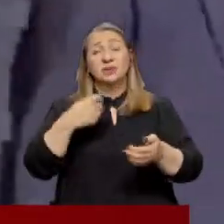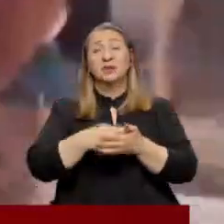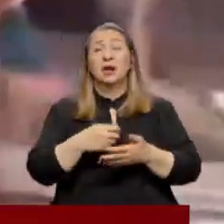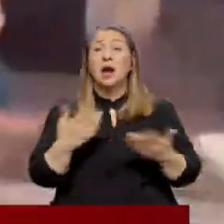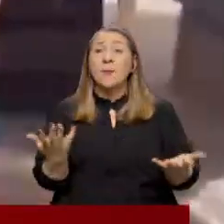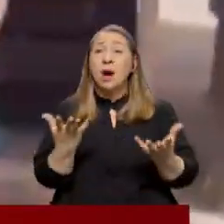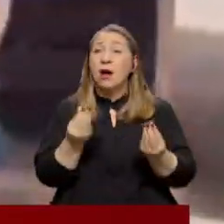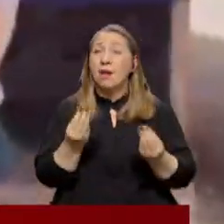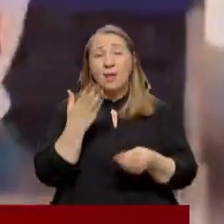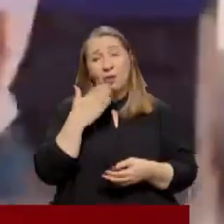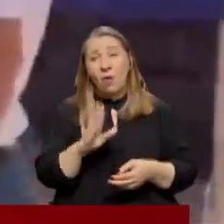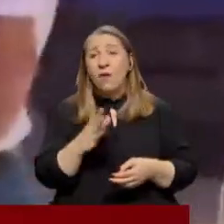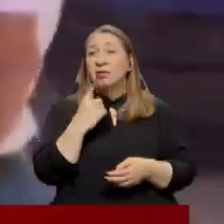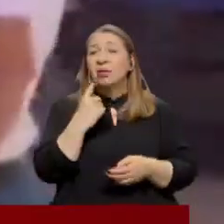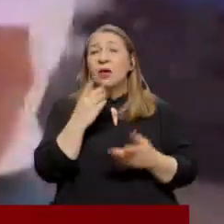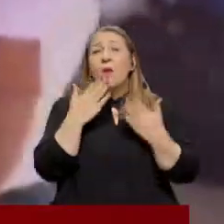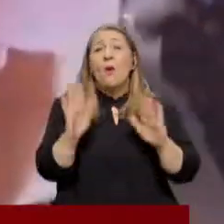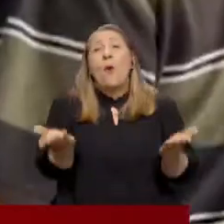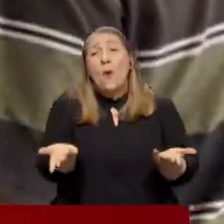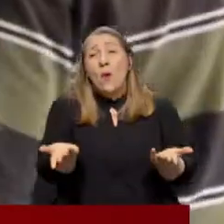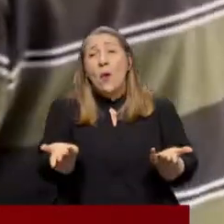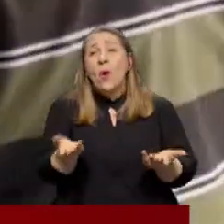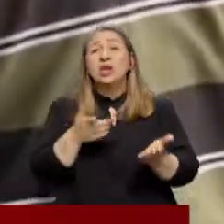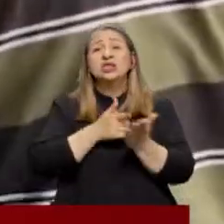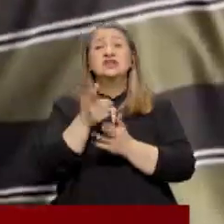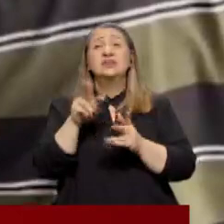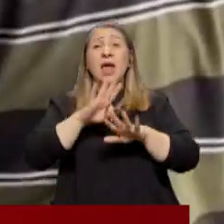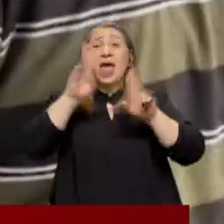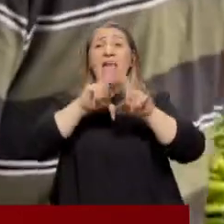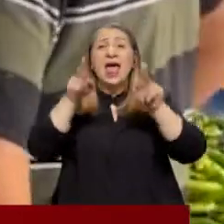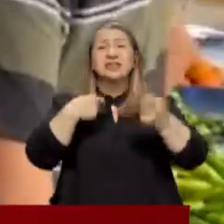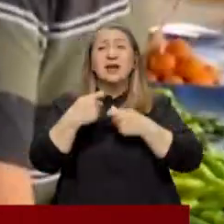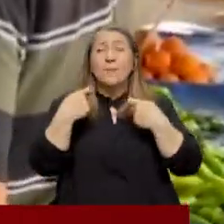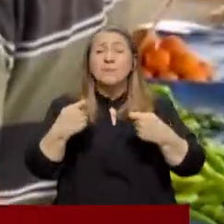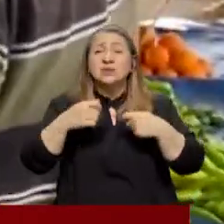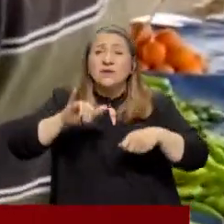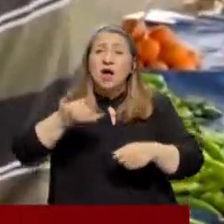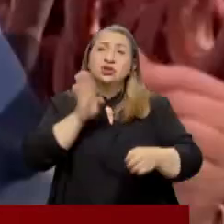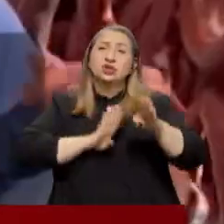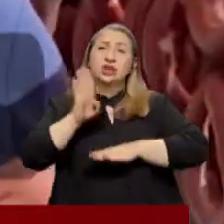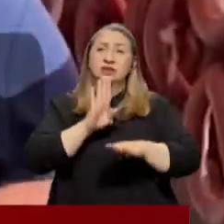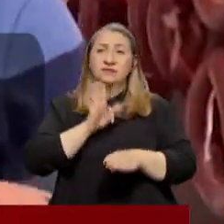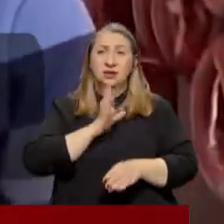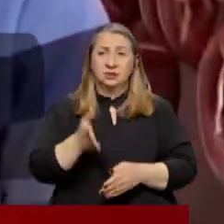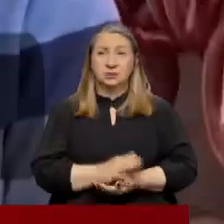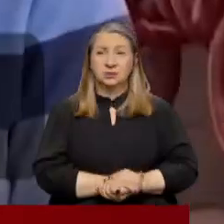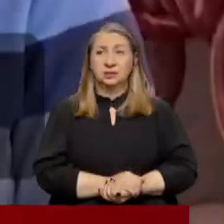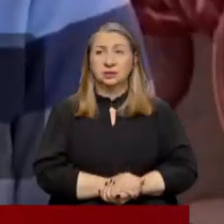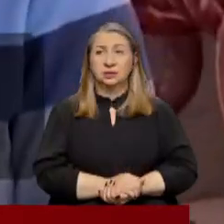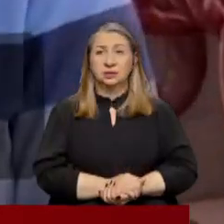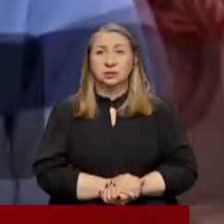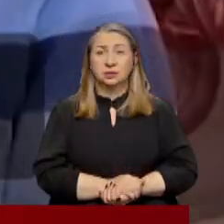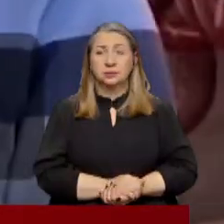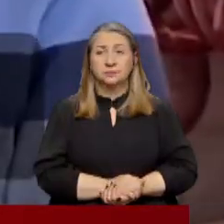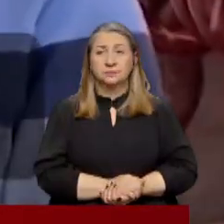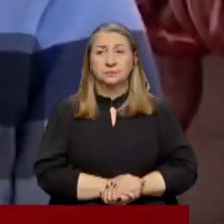ama ne kalabalığı ne de tadını bulamıyor vatandaş. Çiftçi gibi tüm esnaf girdi fiyatlarından şikayetçi. Pandemi girdiğinde ben kuru yemiş işini